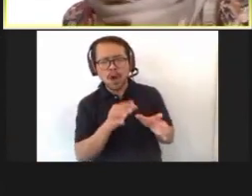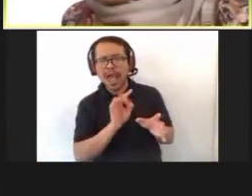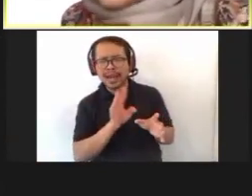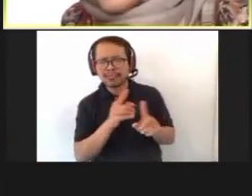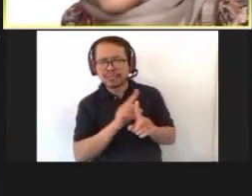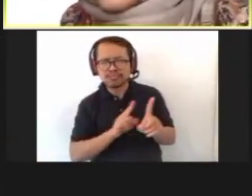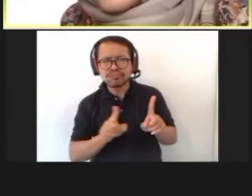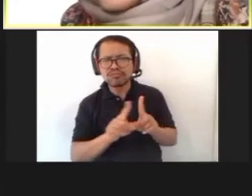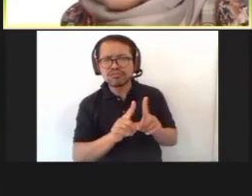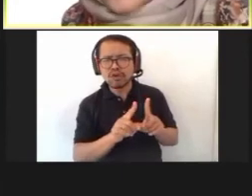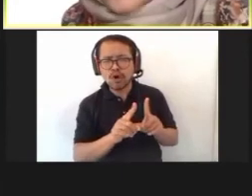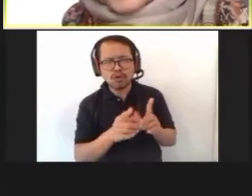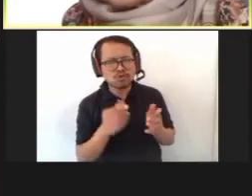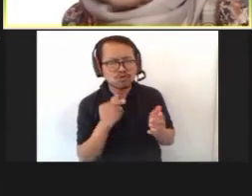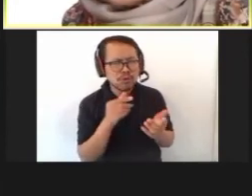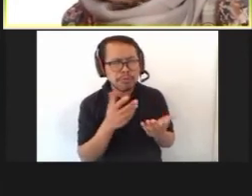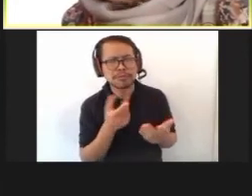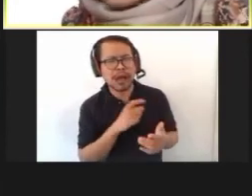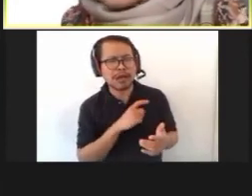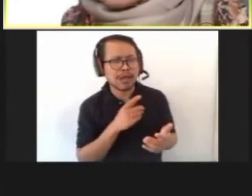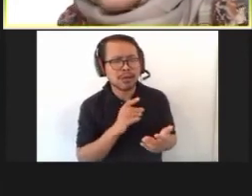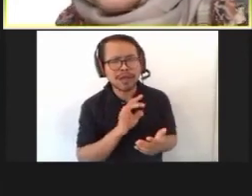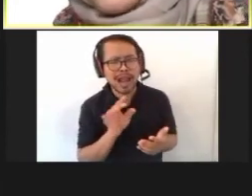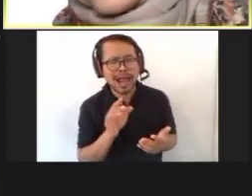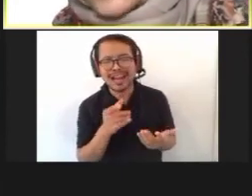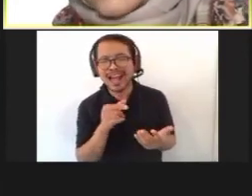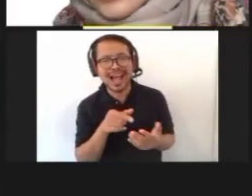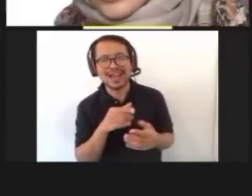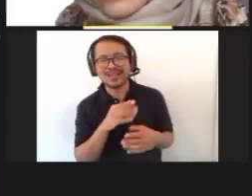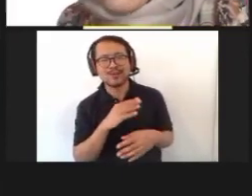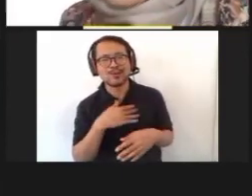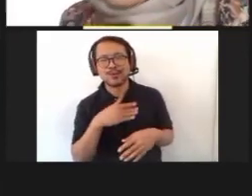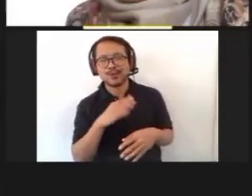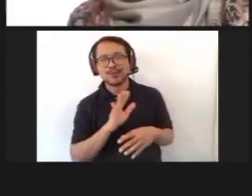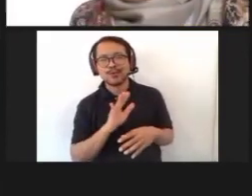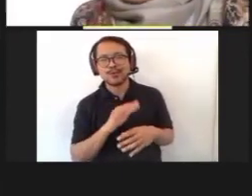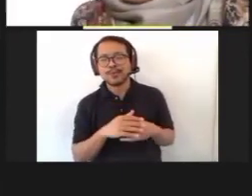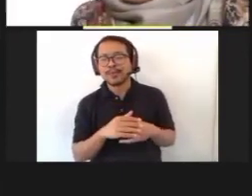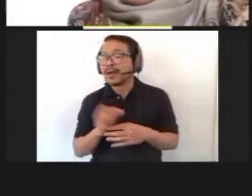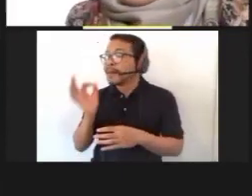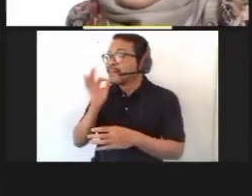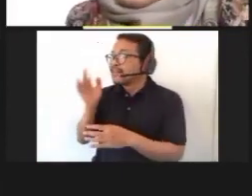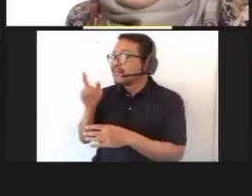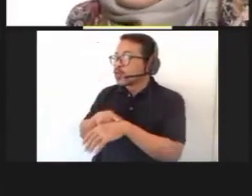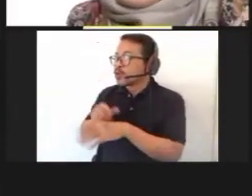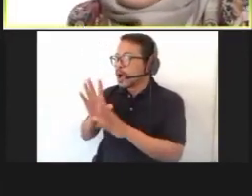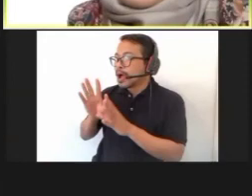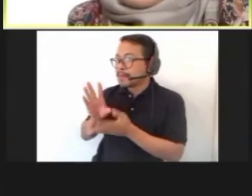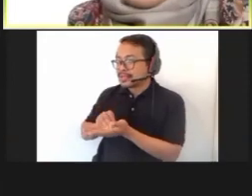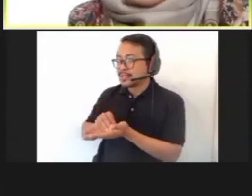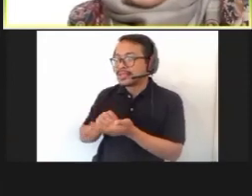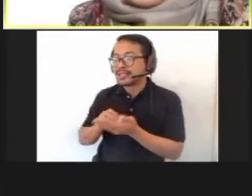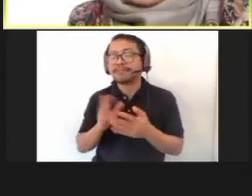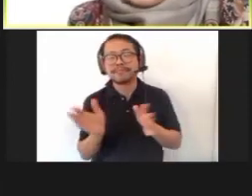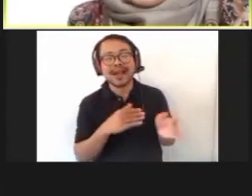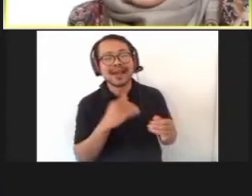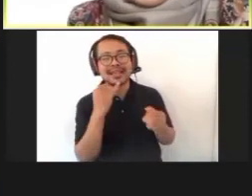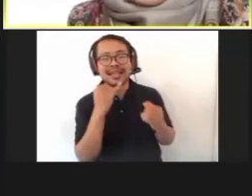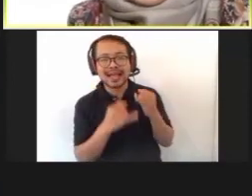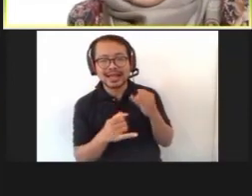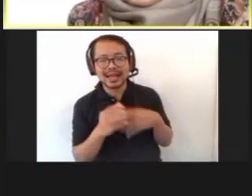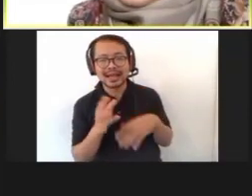itu tidak boleh, itu masuk tindakan. Maaf, yang waktunya habis. Baik, dan yang terakhir adalah